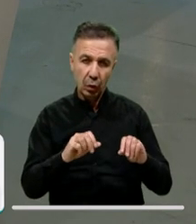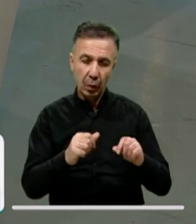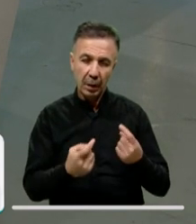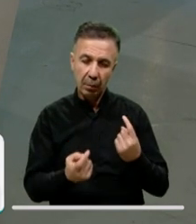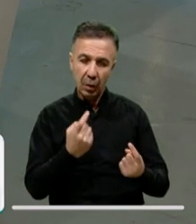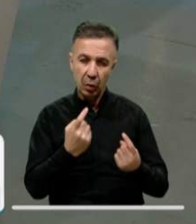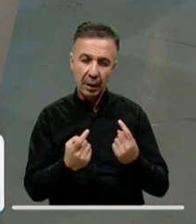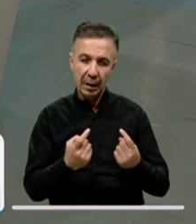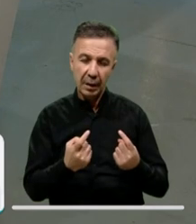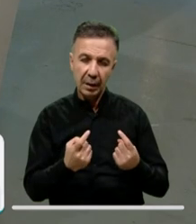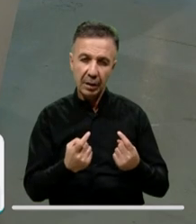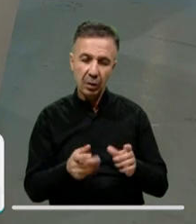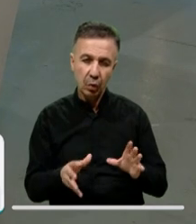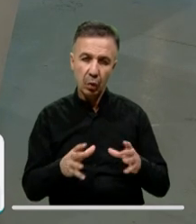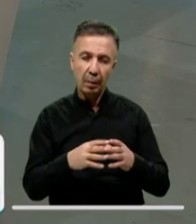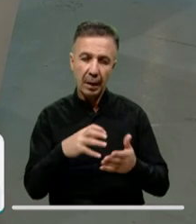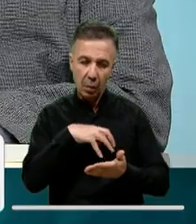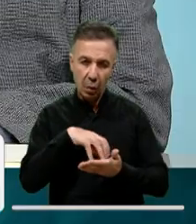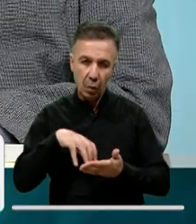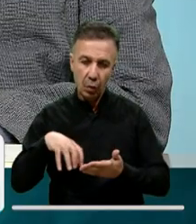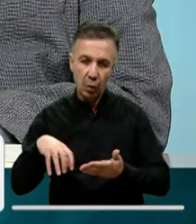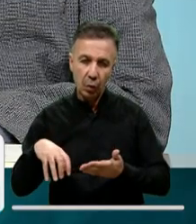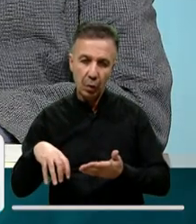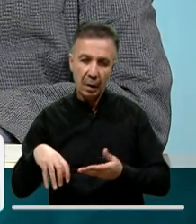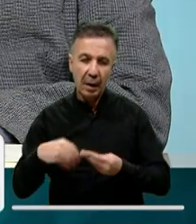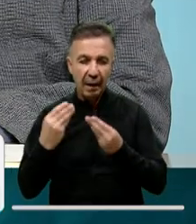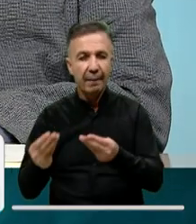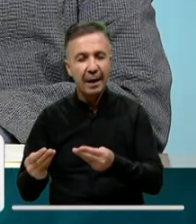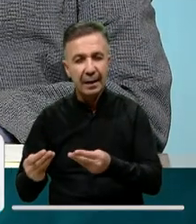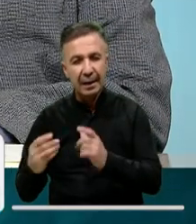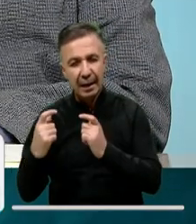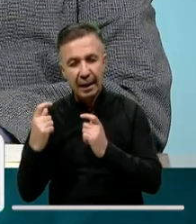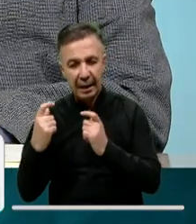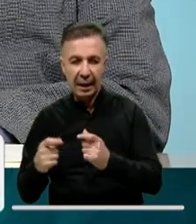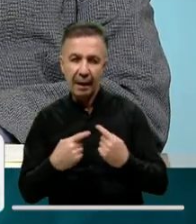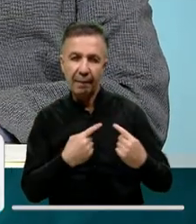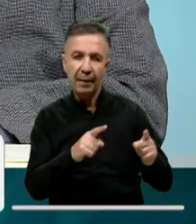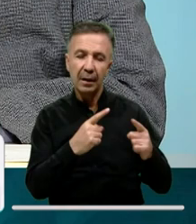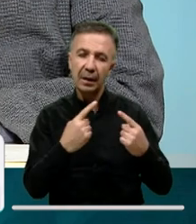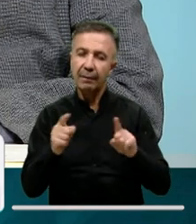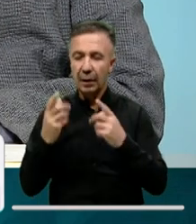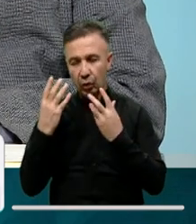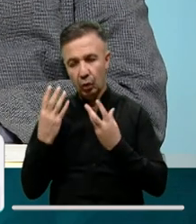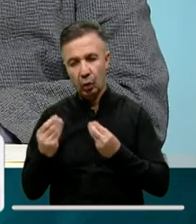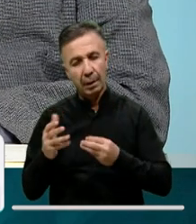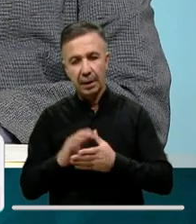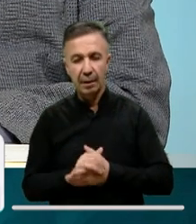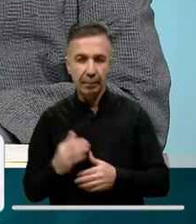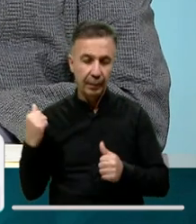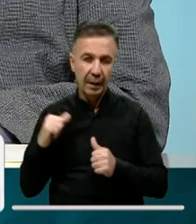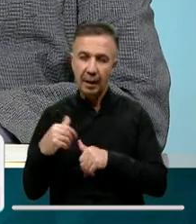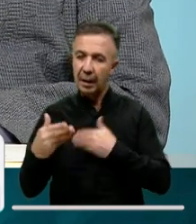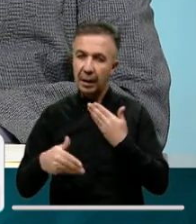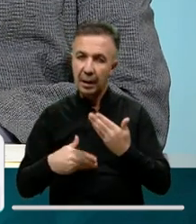için toplanan öşürün sarf edildiği yerler birbirinden farklı olabilir. Tekrar ifade